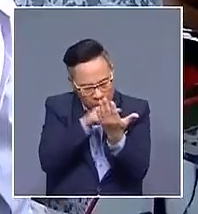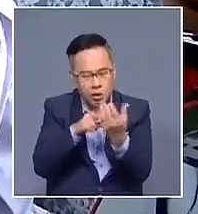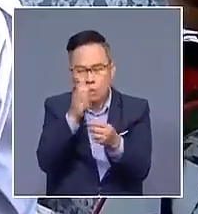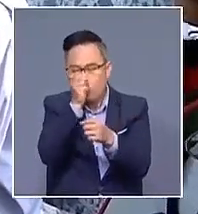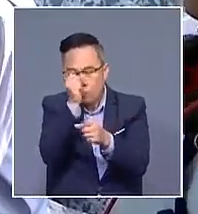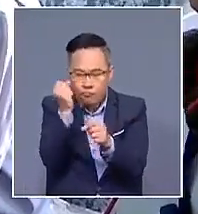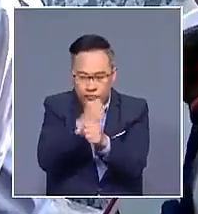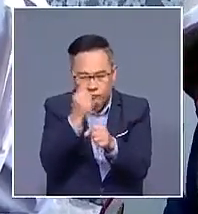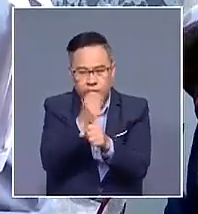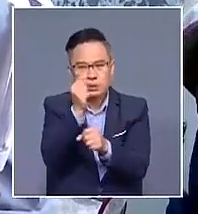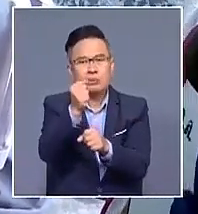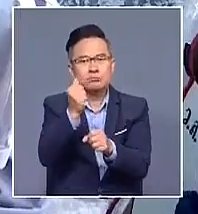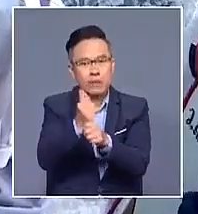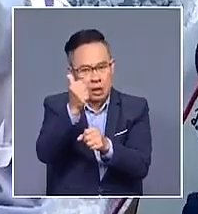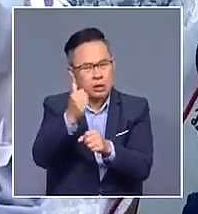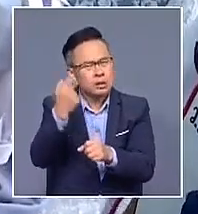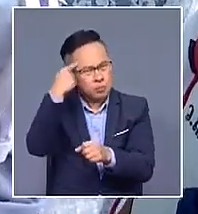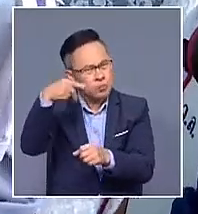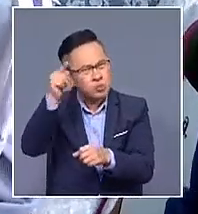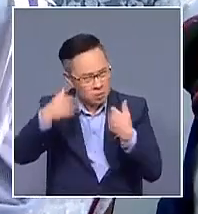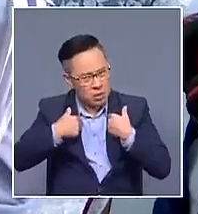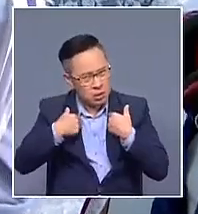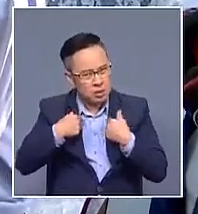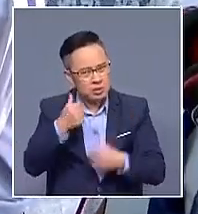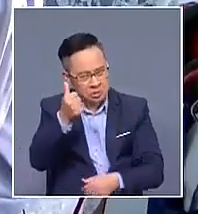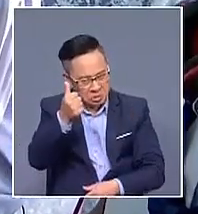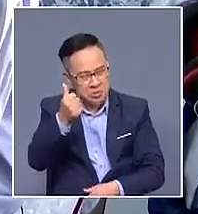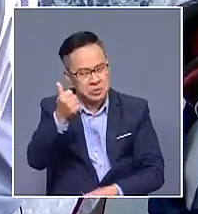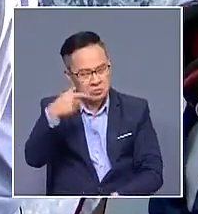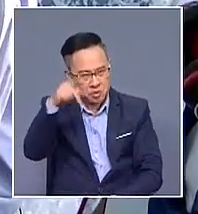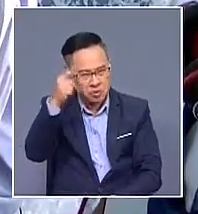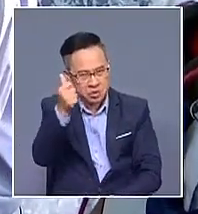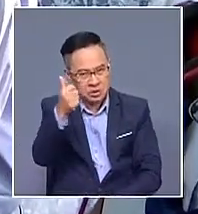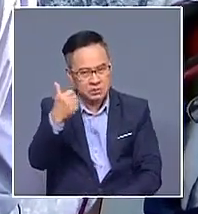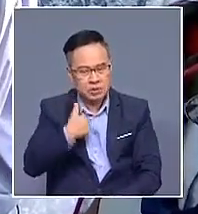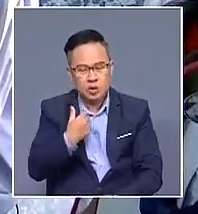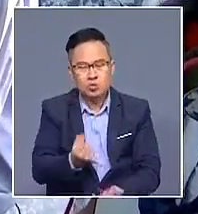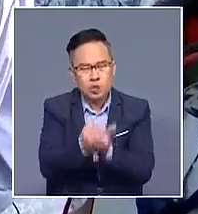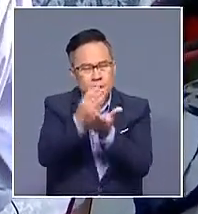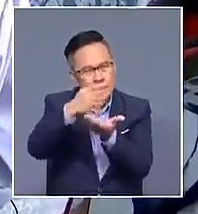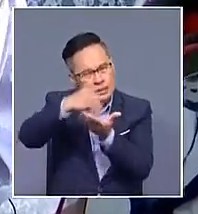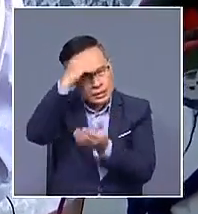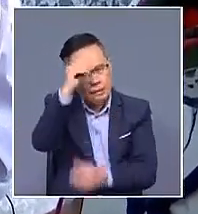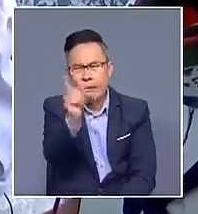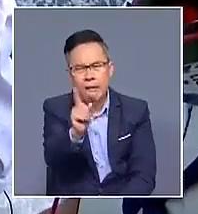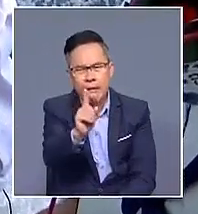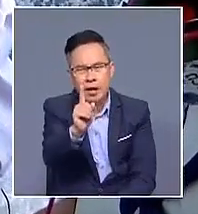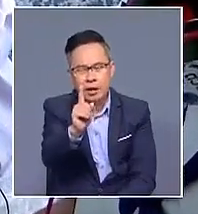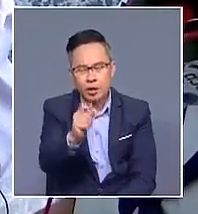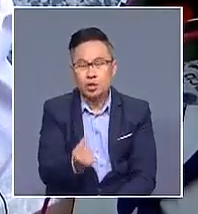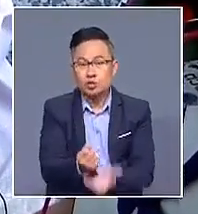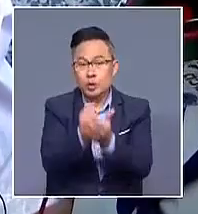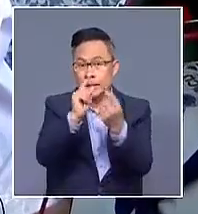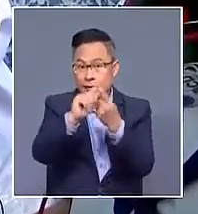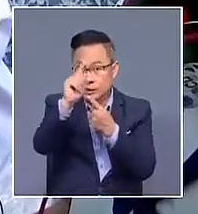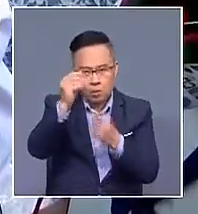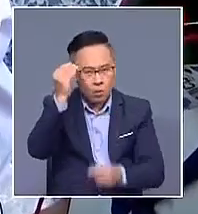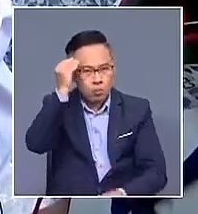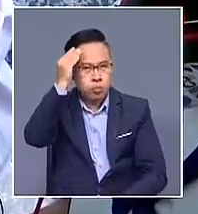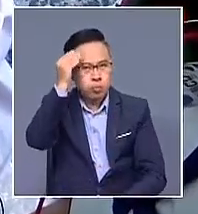ดีกับตัวเองไหมคะ ดีค่ะ เป็นไงบ้างได้เรียนรู้อะไรไปบ้าง ก็เราก็จะสามารถ